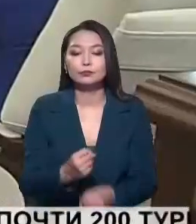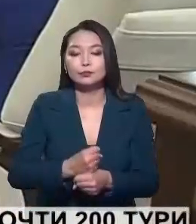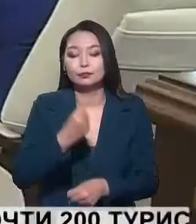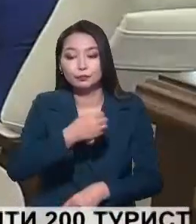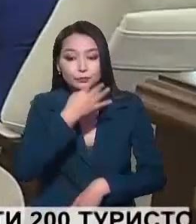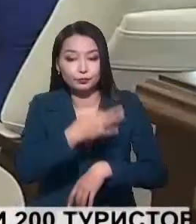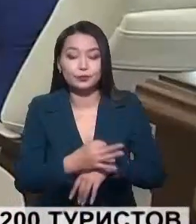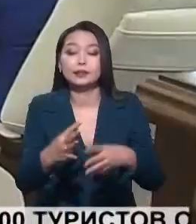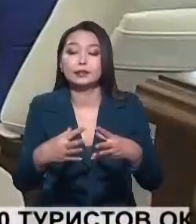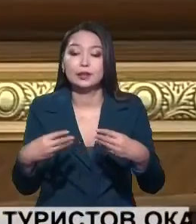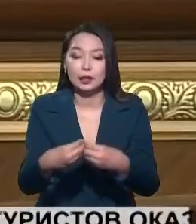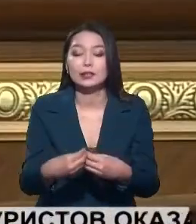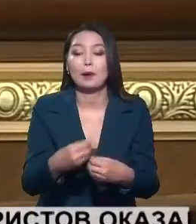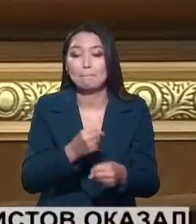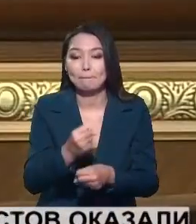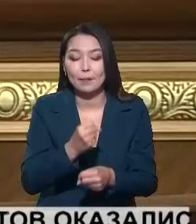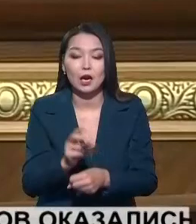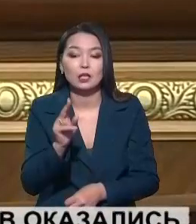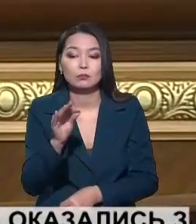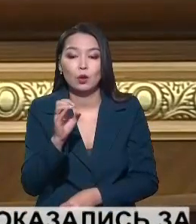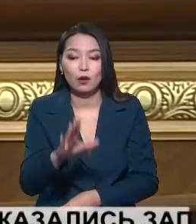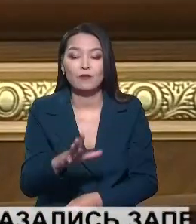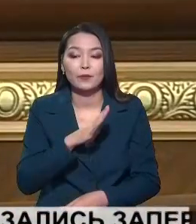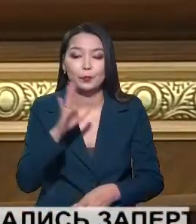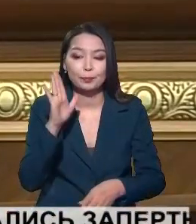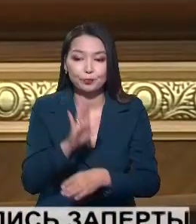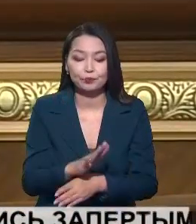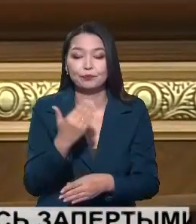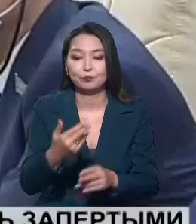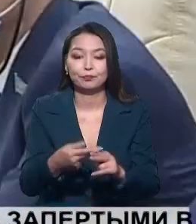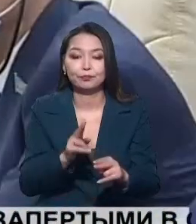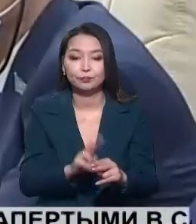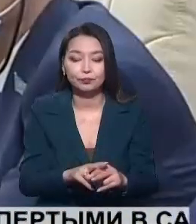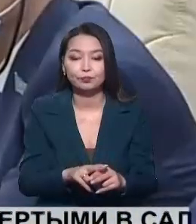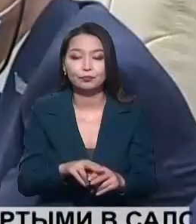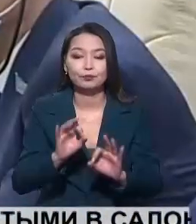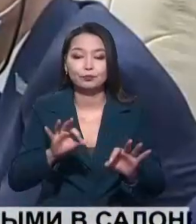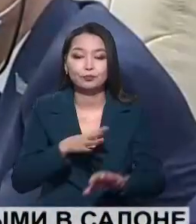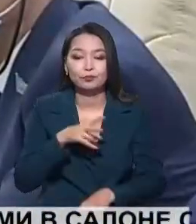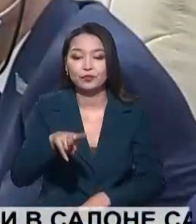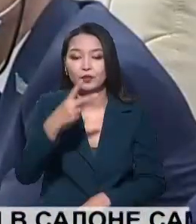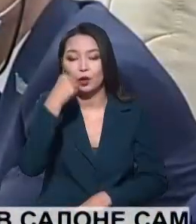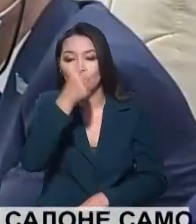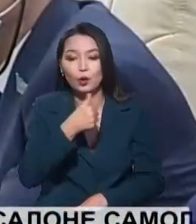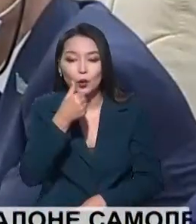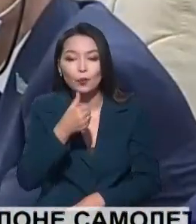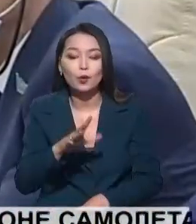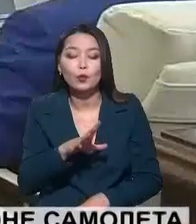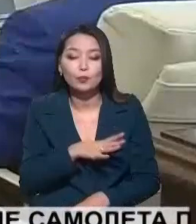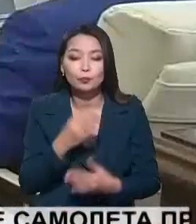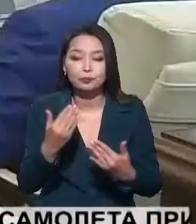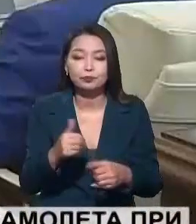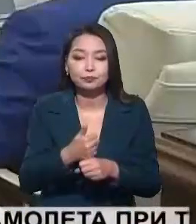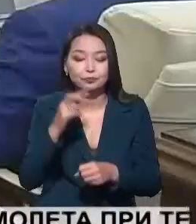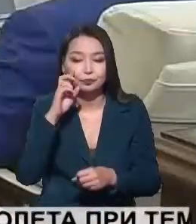ответственность за семейно-бытовое насилие Касым-Жомарт Токаев поручил еще в своем сентябрьском послании 2022 года. Позже глава государства не